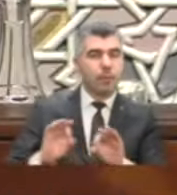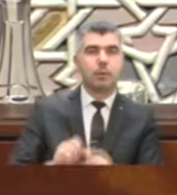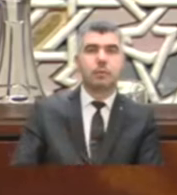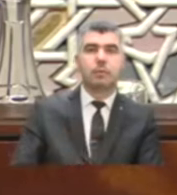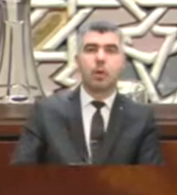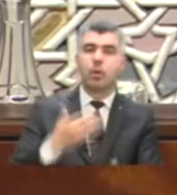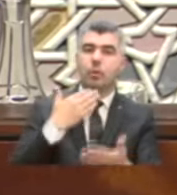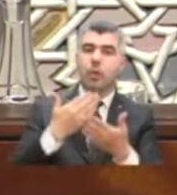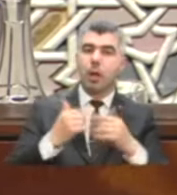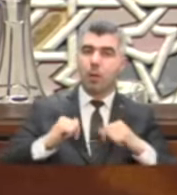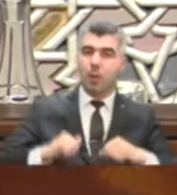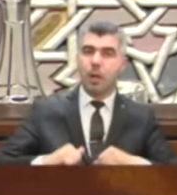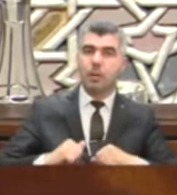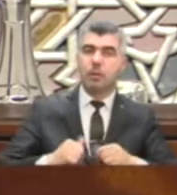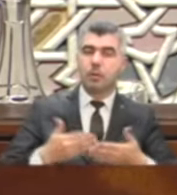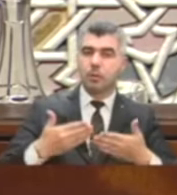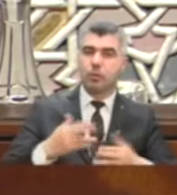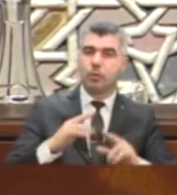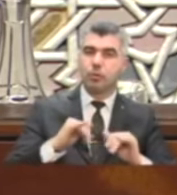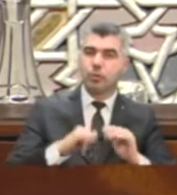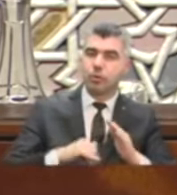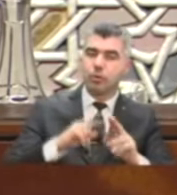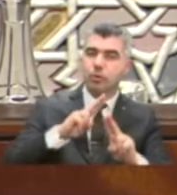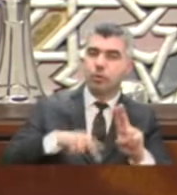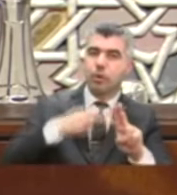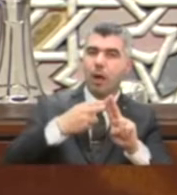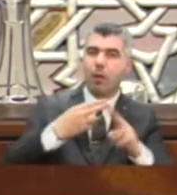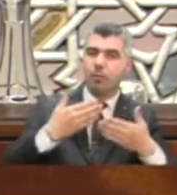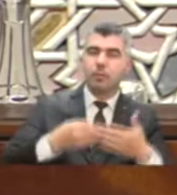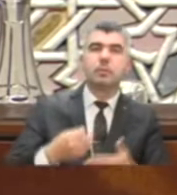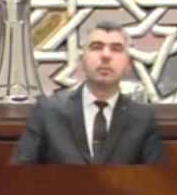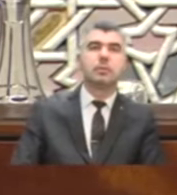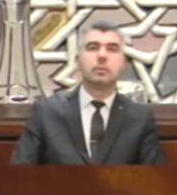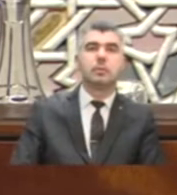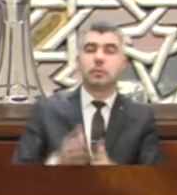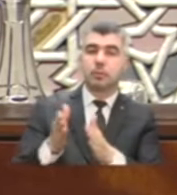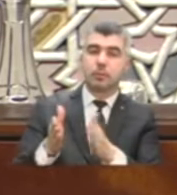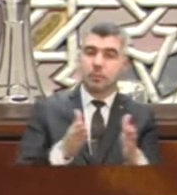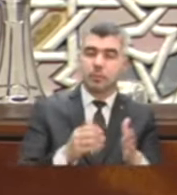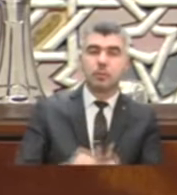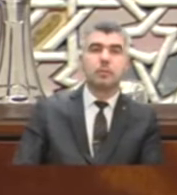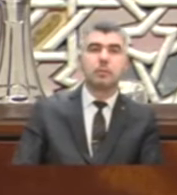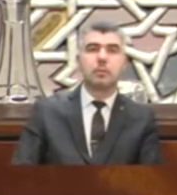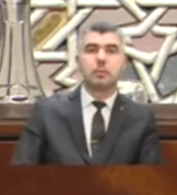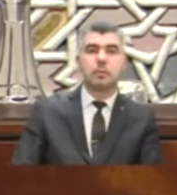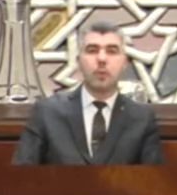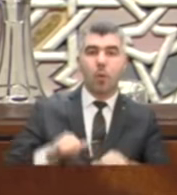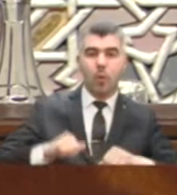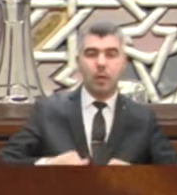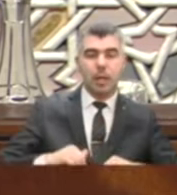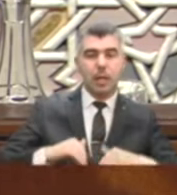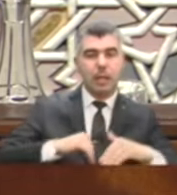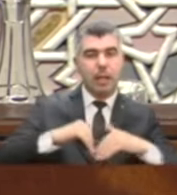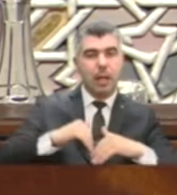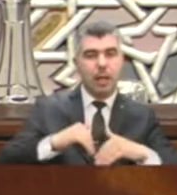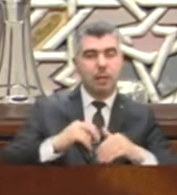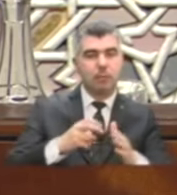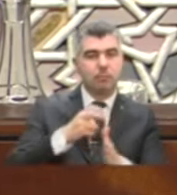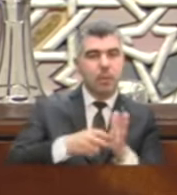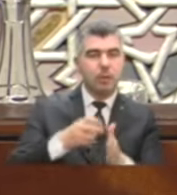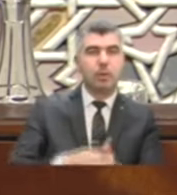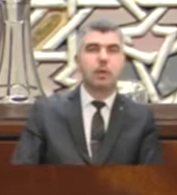كنشكرك السيد الوزير على المساهمه ديالك القيمه في هذه الجلسه، وننتقل الى قطاع النقل واللوجستيك. مرحبا بالسيد